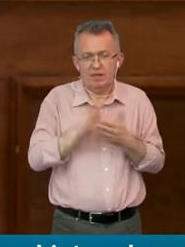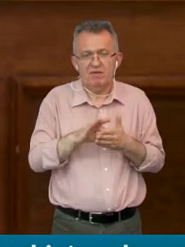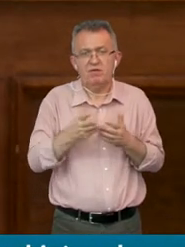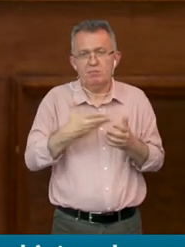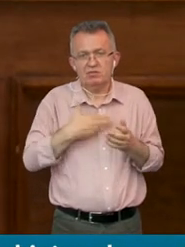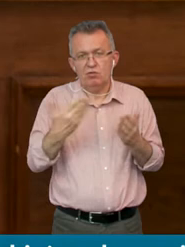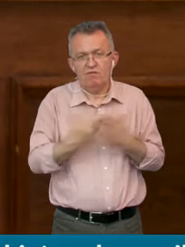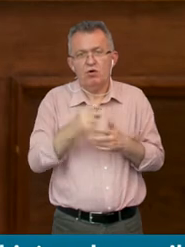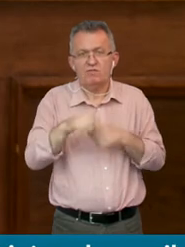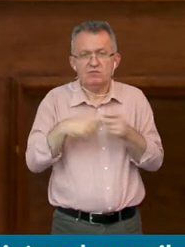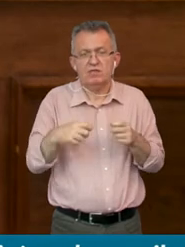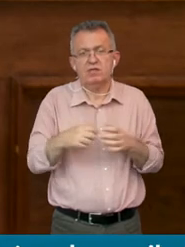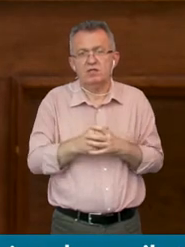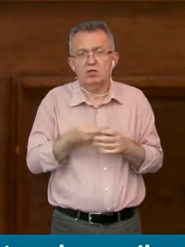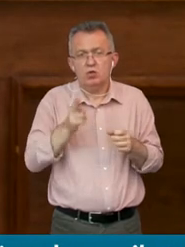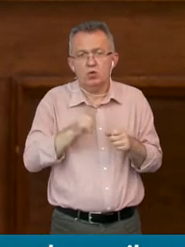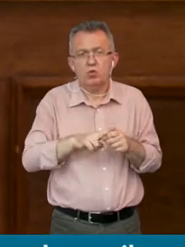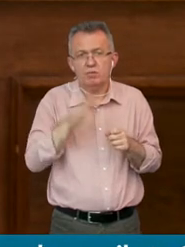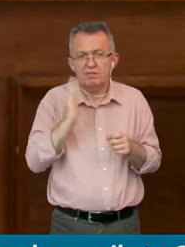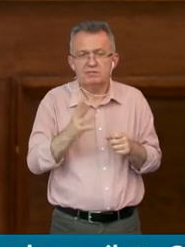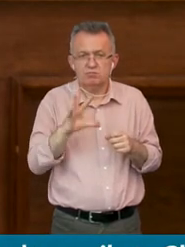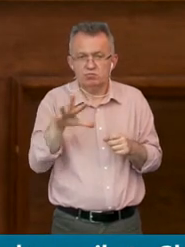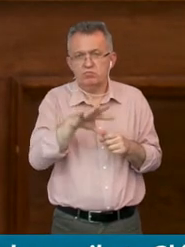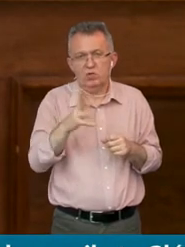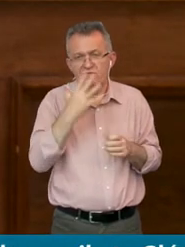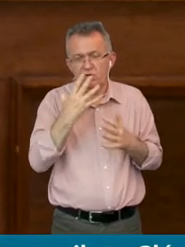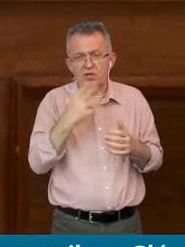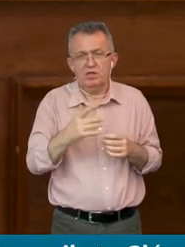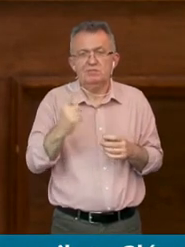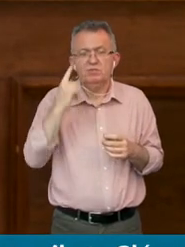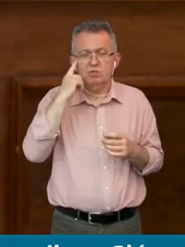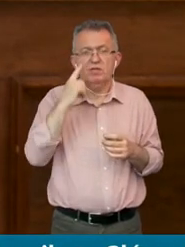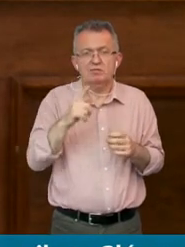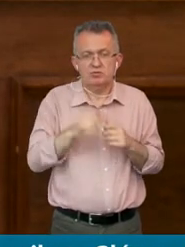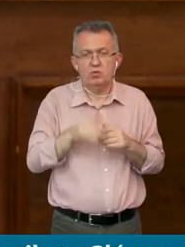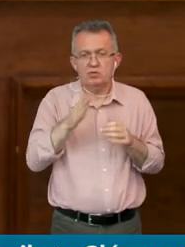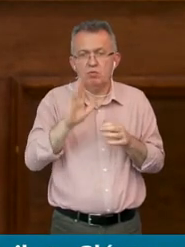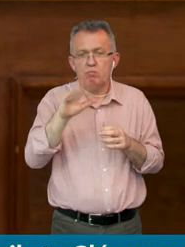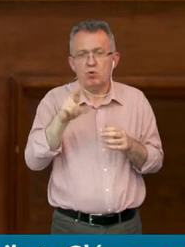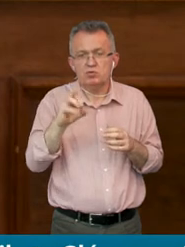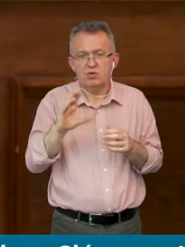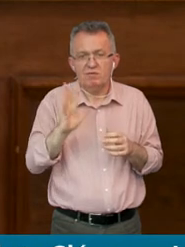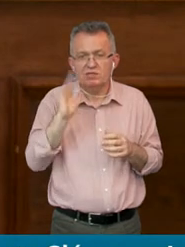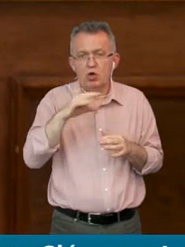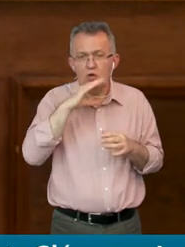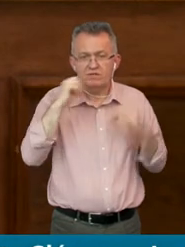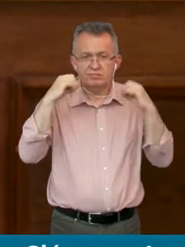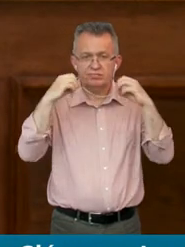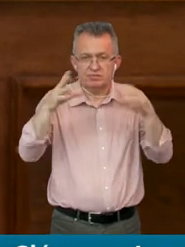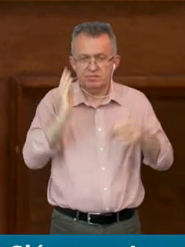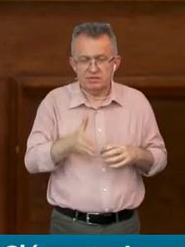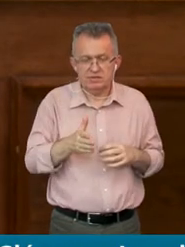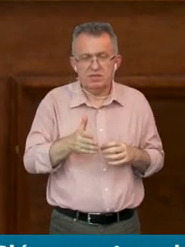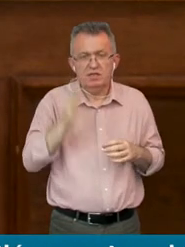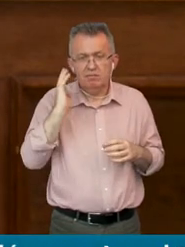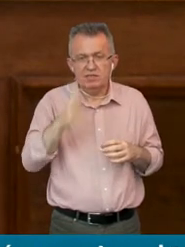nowe rozwiązanie, które atrakcyjni tę przestrzeń. A przypominam też, że ulica Bogusława będzie na kolorowo rozświetlana. Będziemy